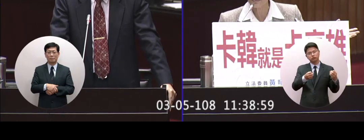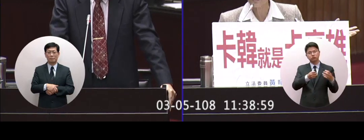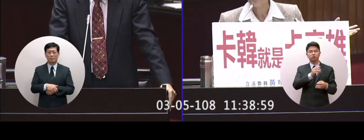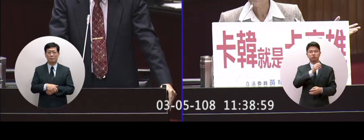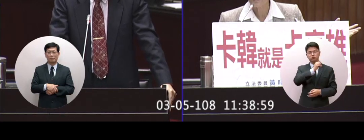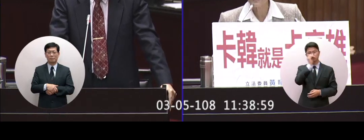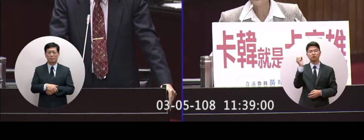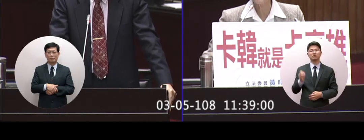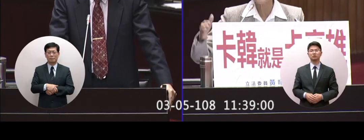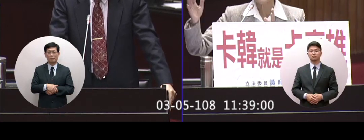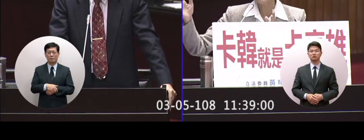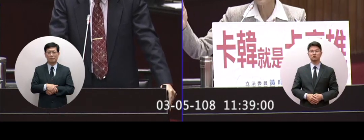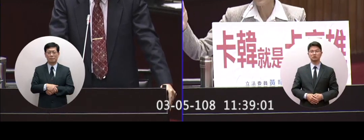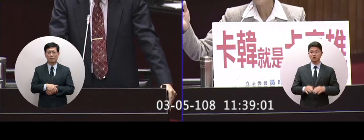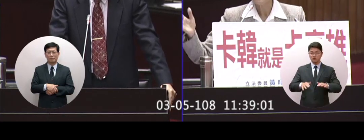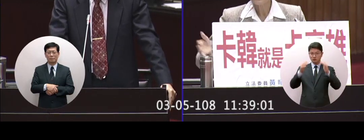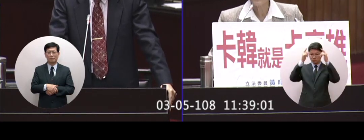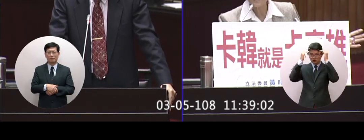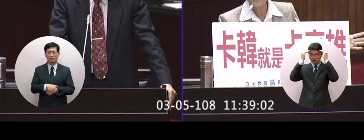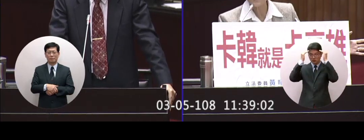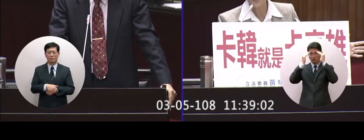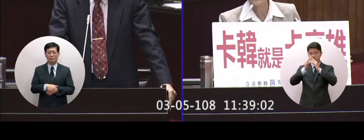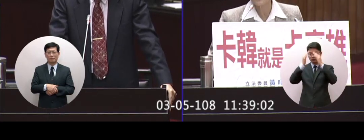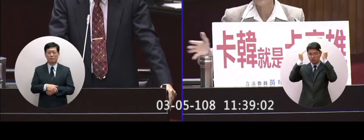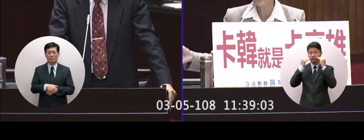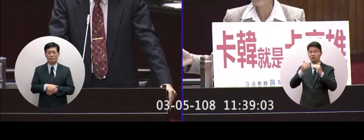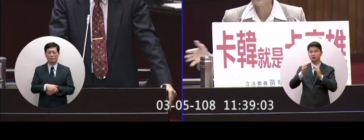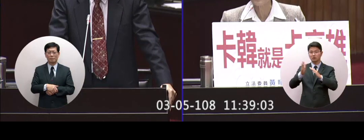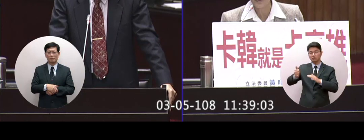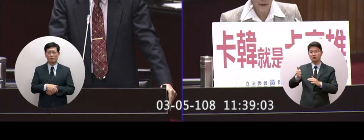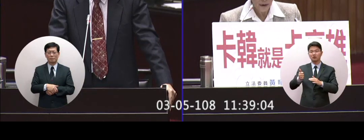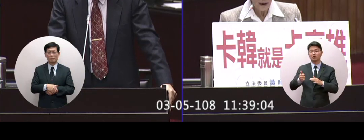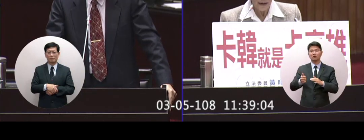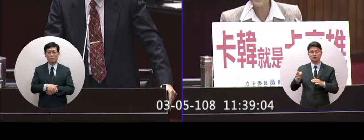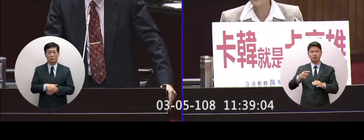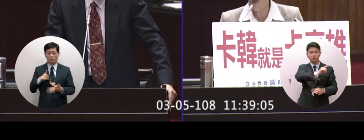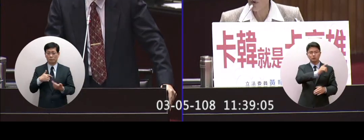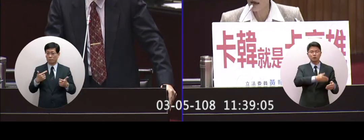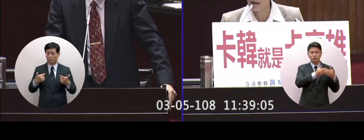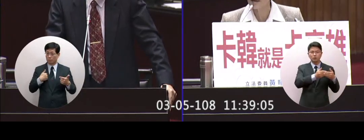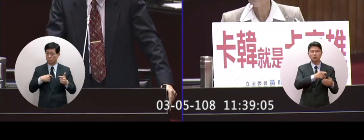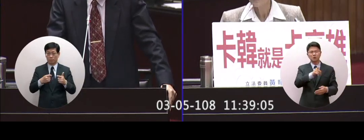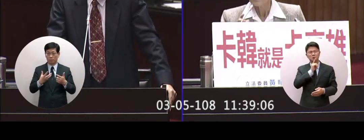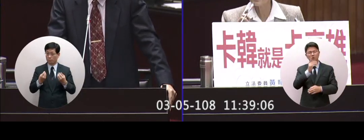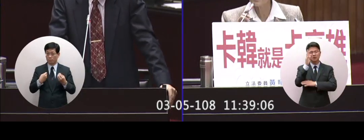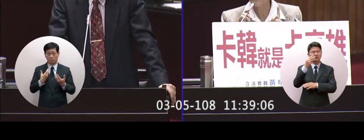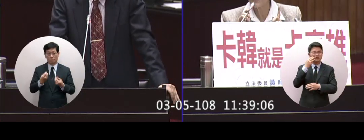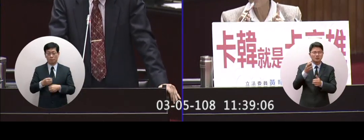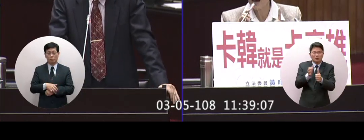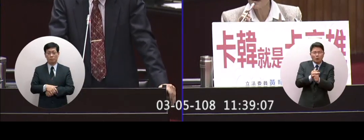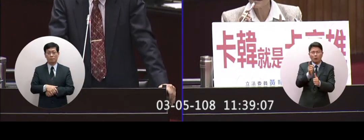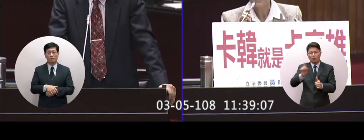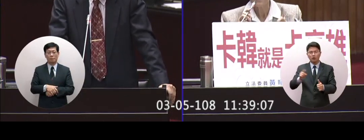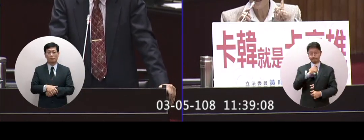对岸去，你们今天又讲了一堆话，什么政治框架，什么东西，什么东西。 没有，我今天讲 的，但是你不要忘记，请你